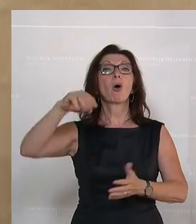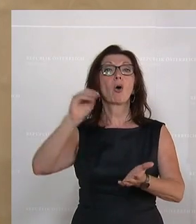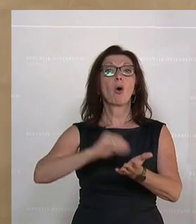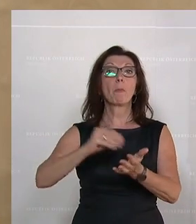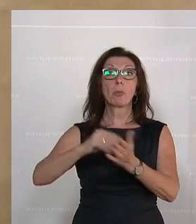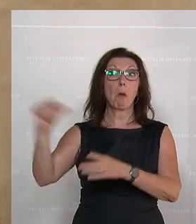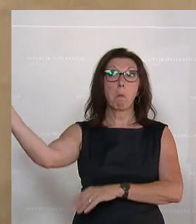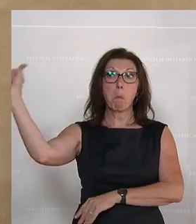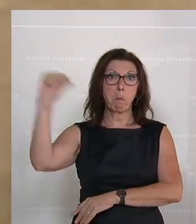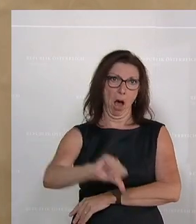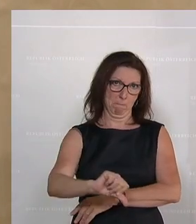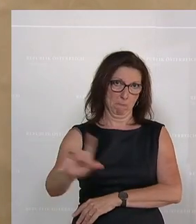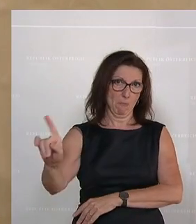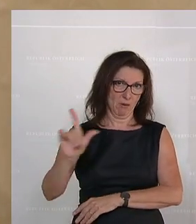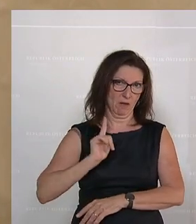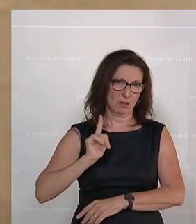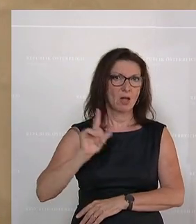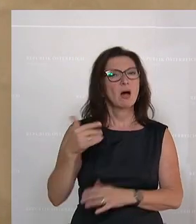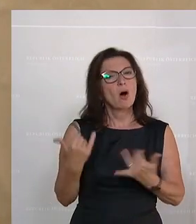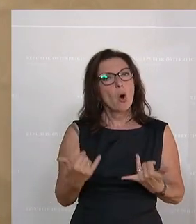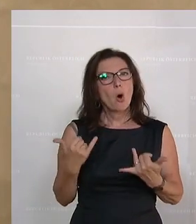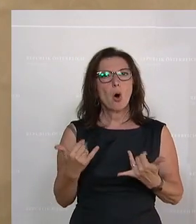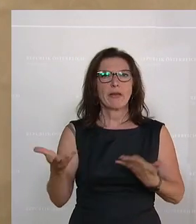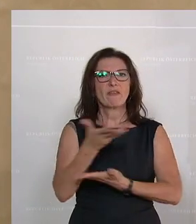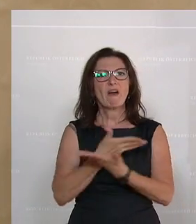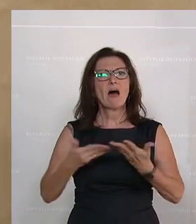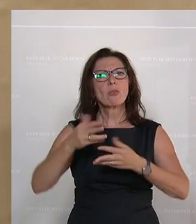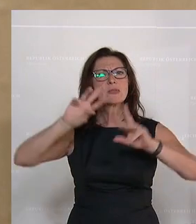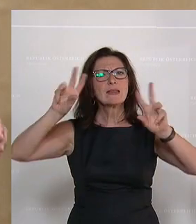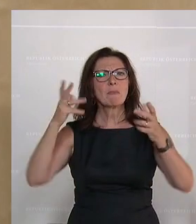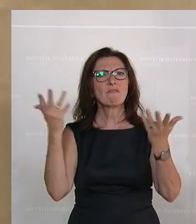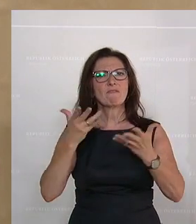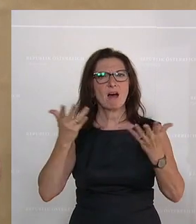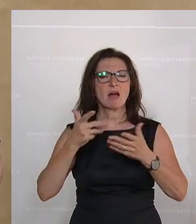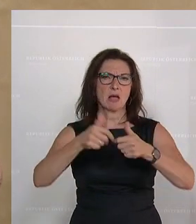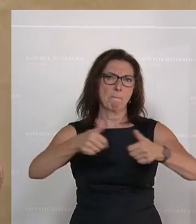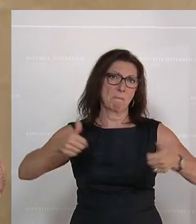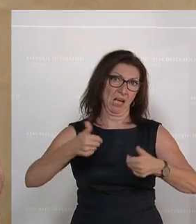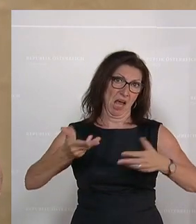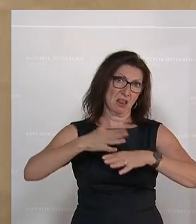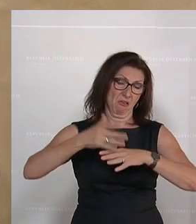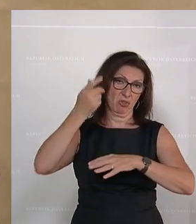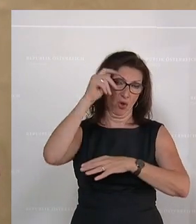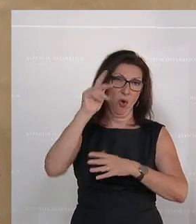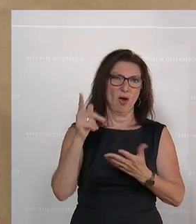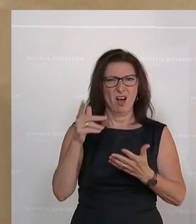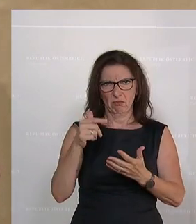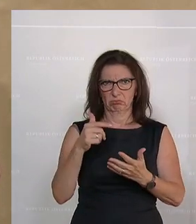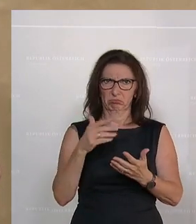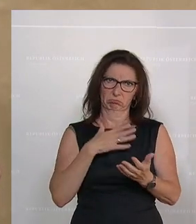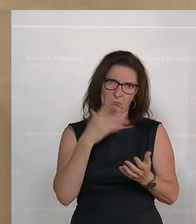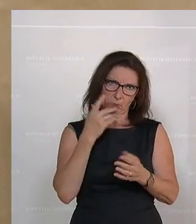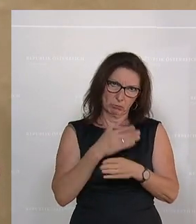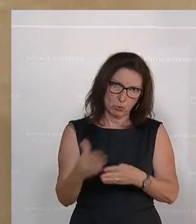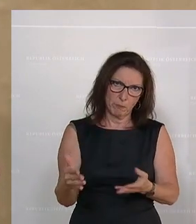wir verhandeln heute das sogenannte das parkett ab so spät wie ich meine ist heute schon etliche mal angesprochen